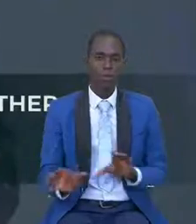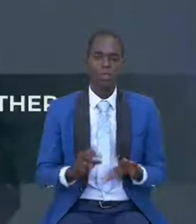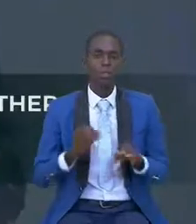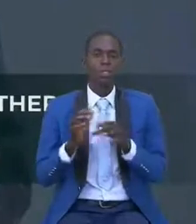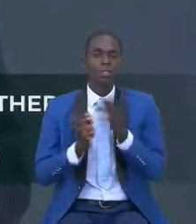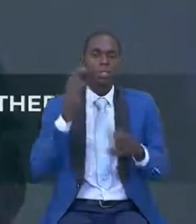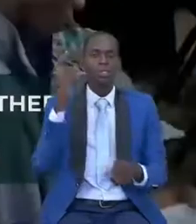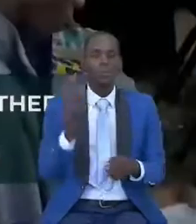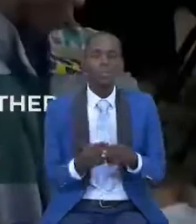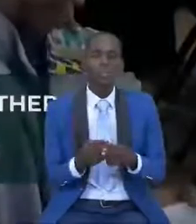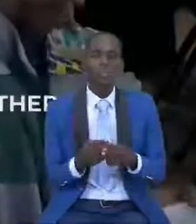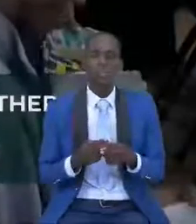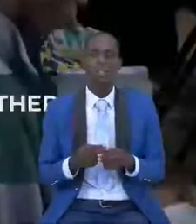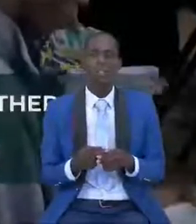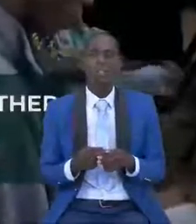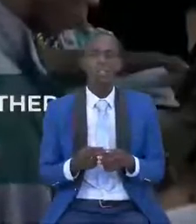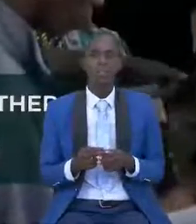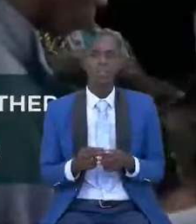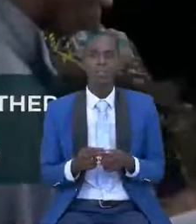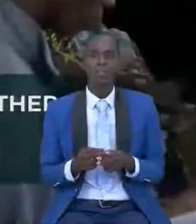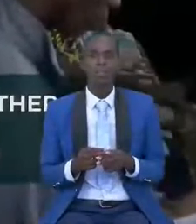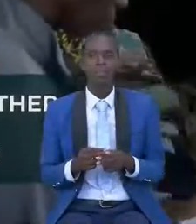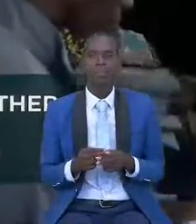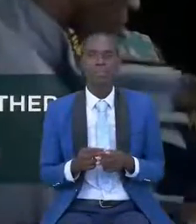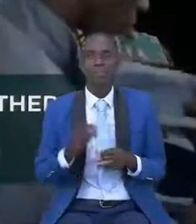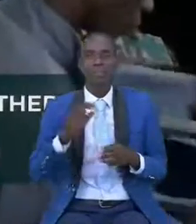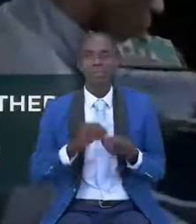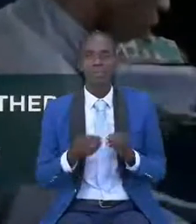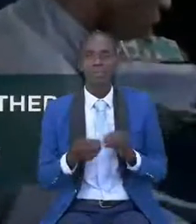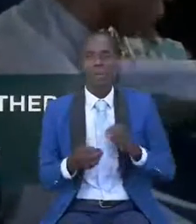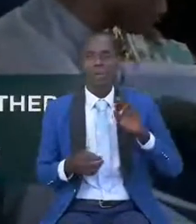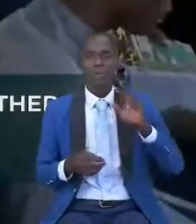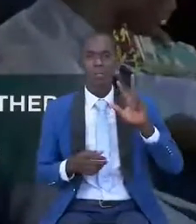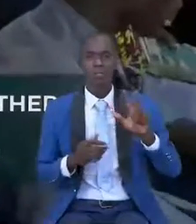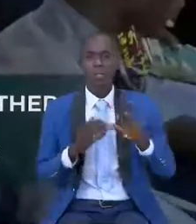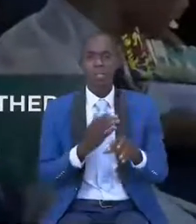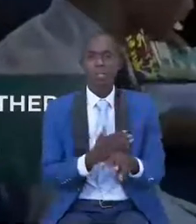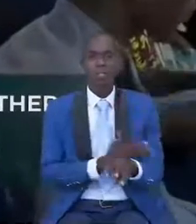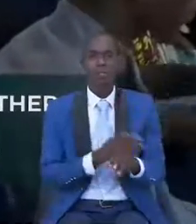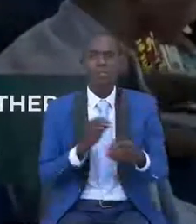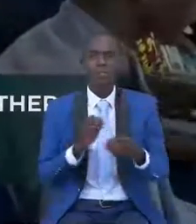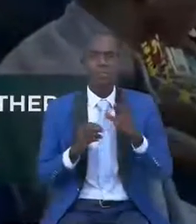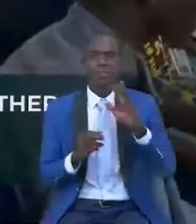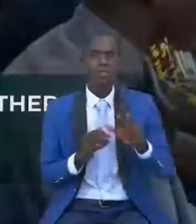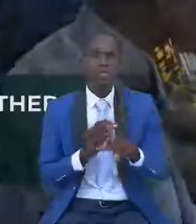Jésus. Troisième élément maintenant,